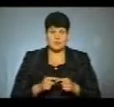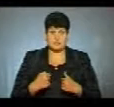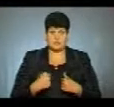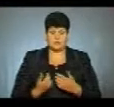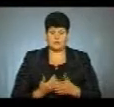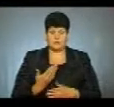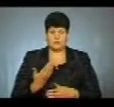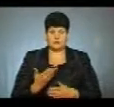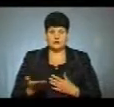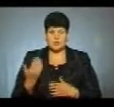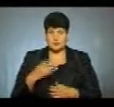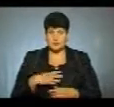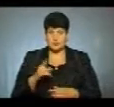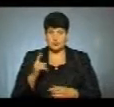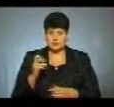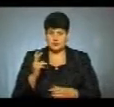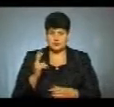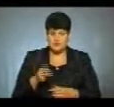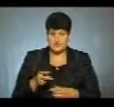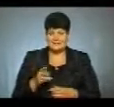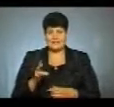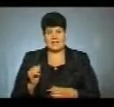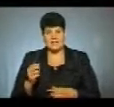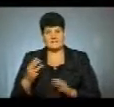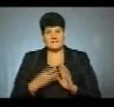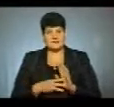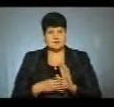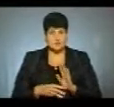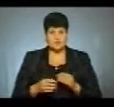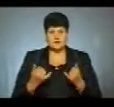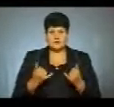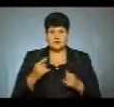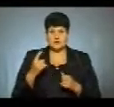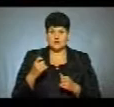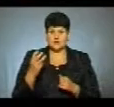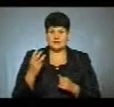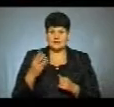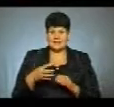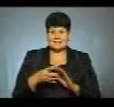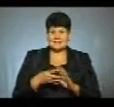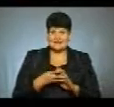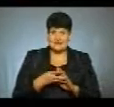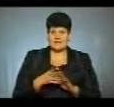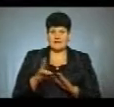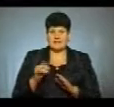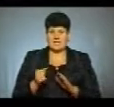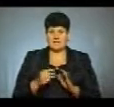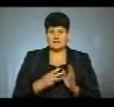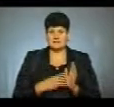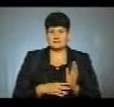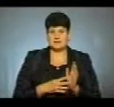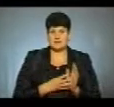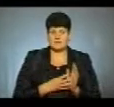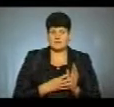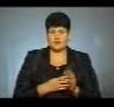Якщо раніше нормально було 120 на 80, то зараз, оказується, 139 на 89. Поряд знаходиться